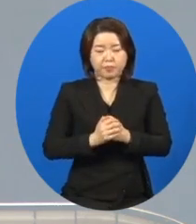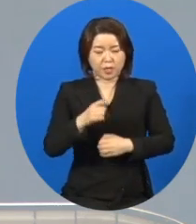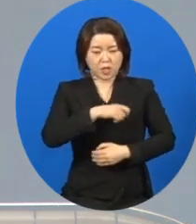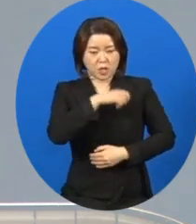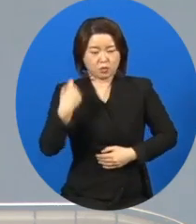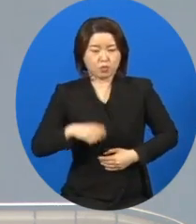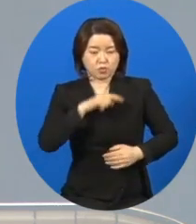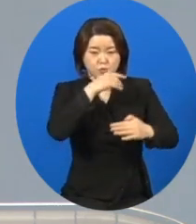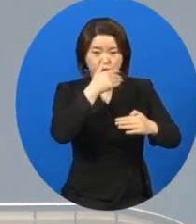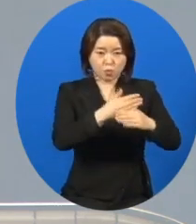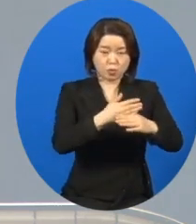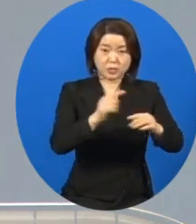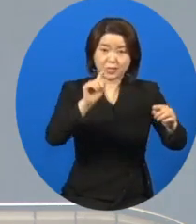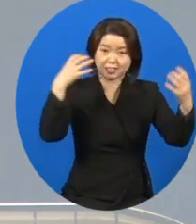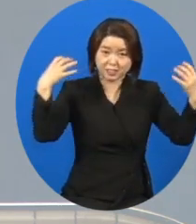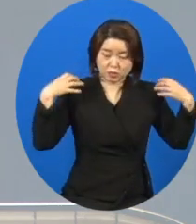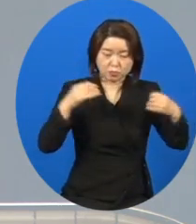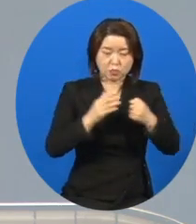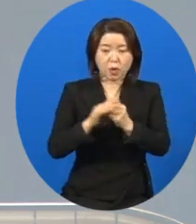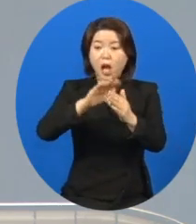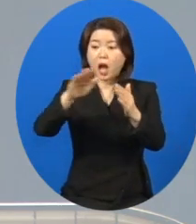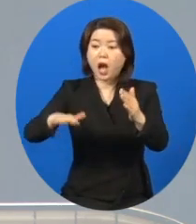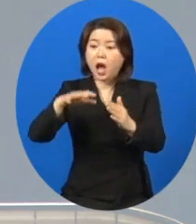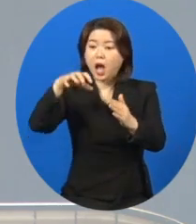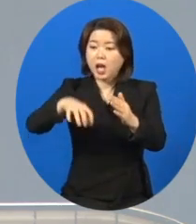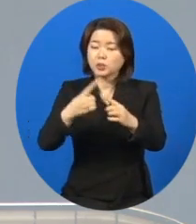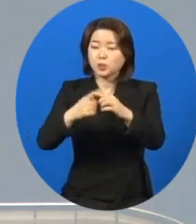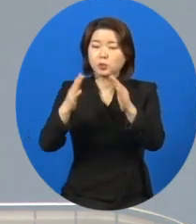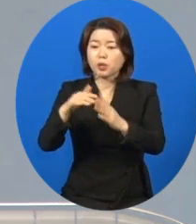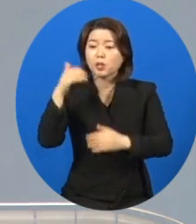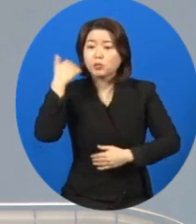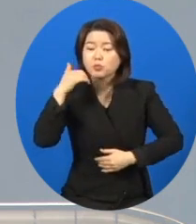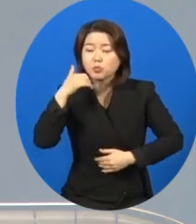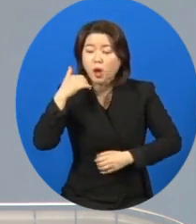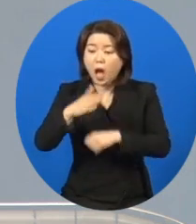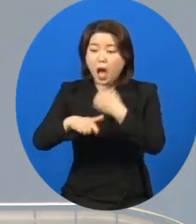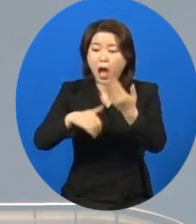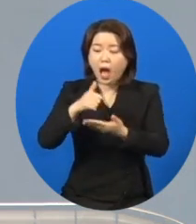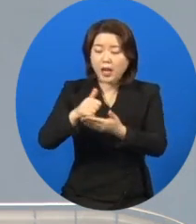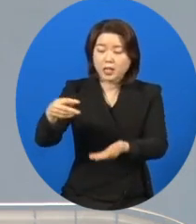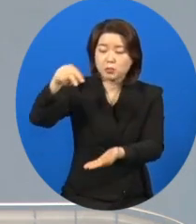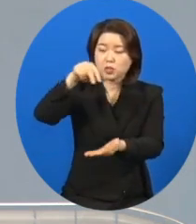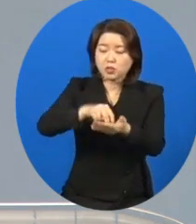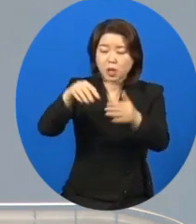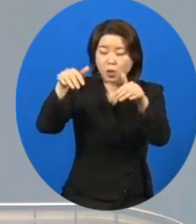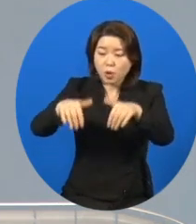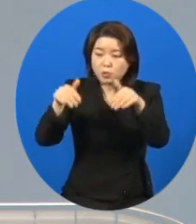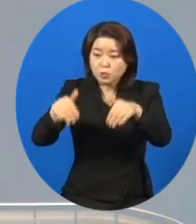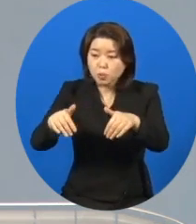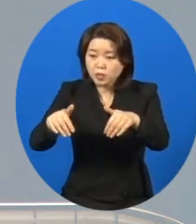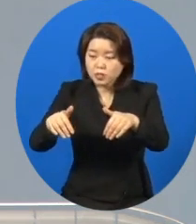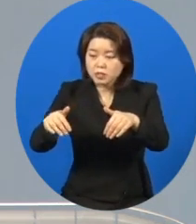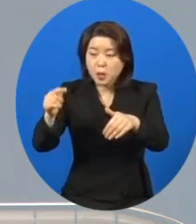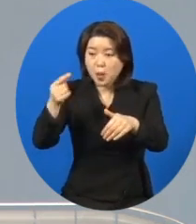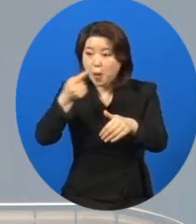정부가 가정교회 누가 하나님이 세운 종인지를 분별하는 일을 해준